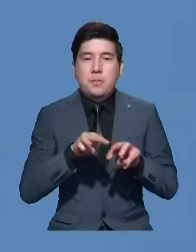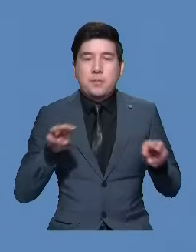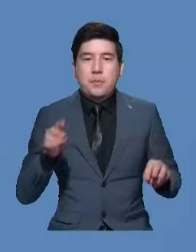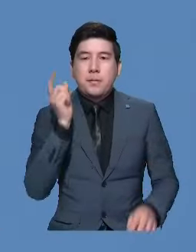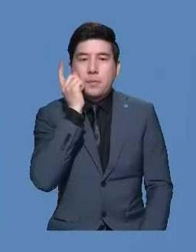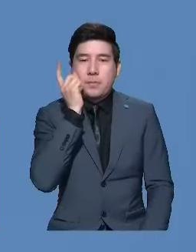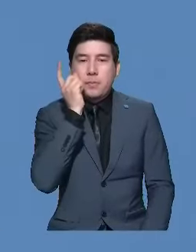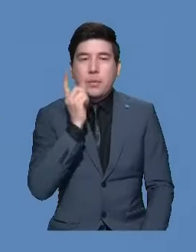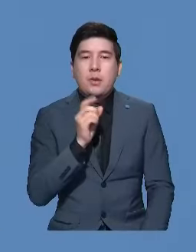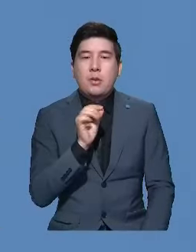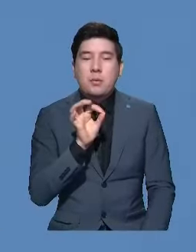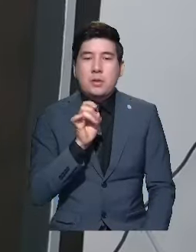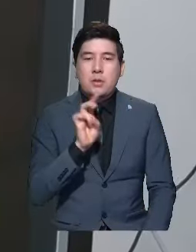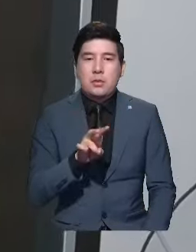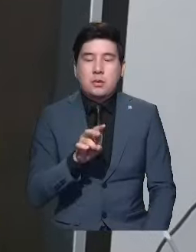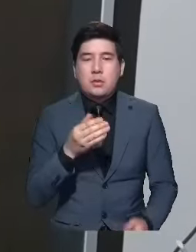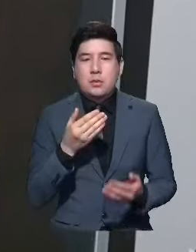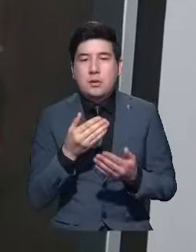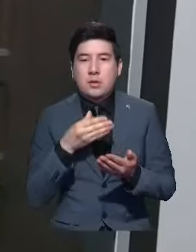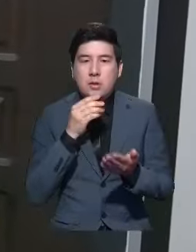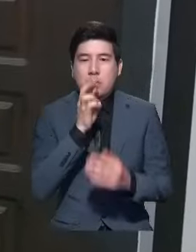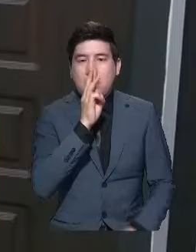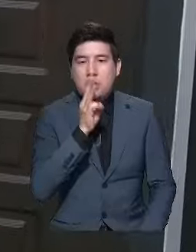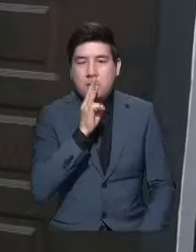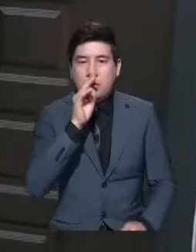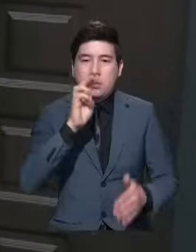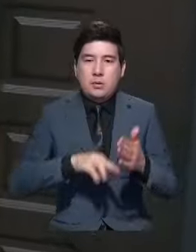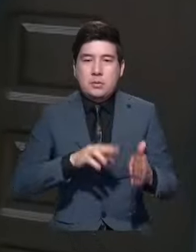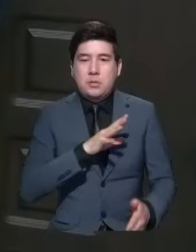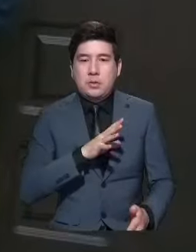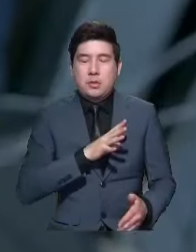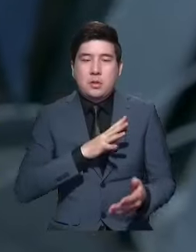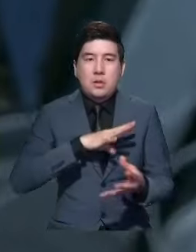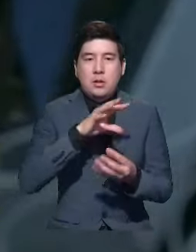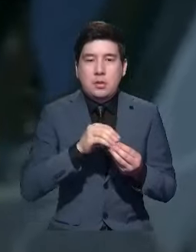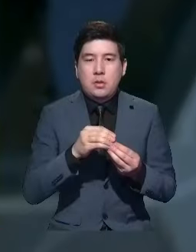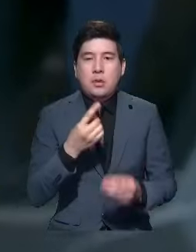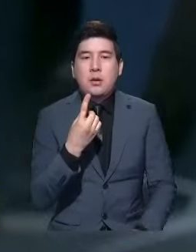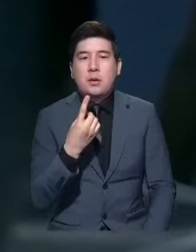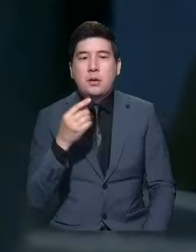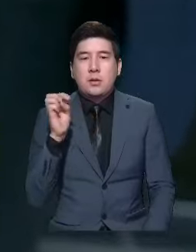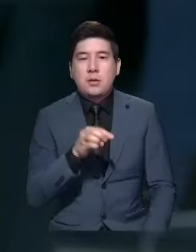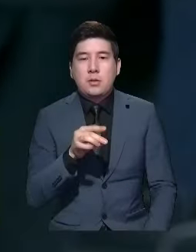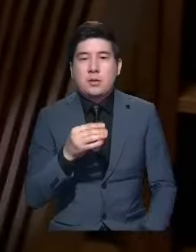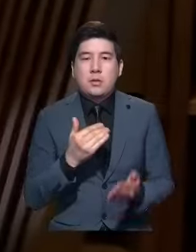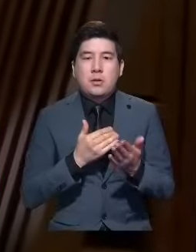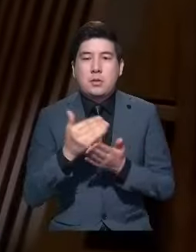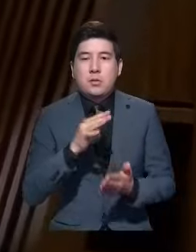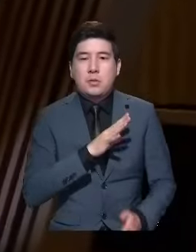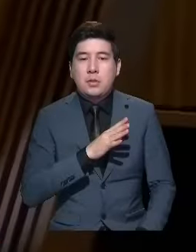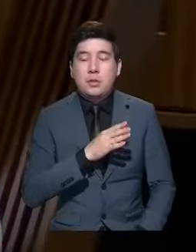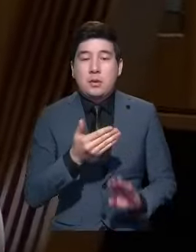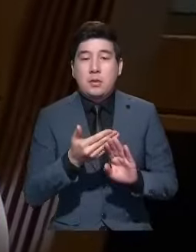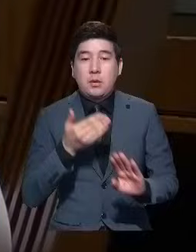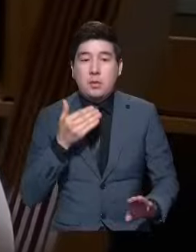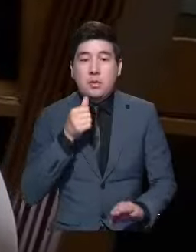байланыс операторларына бұрын 100 айлық көрсеткіш көлемінде айыппұл салса, енді ол 1000 айлық есептік көрсеткішке жетті. Былтыр 782